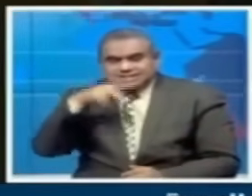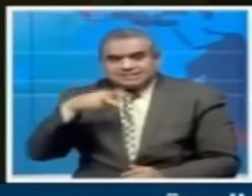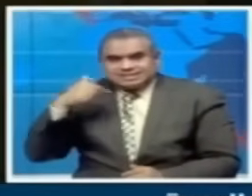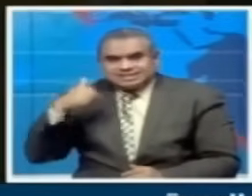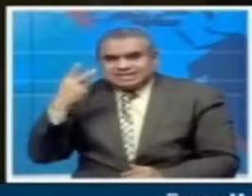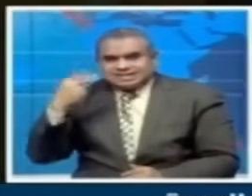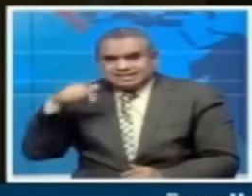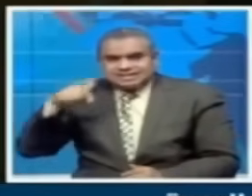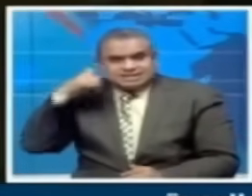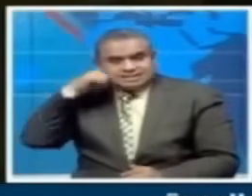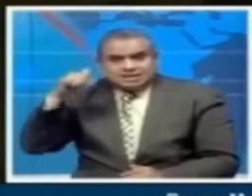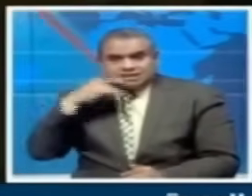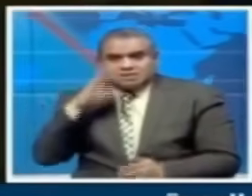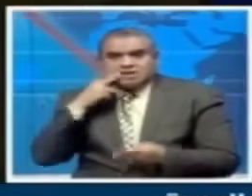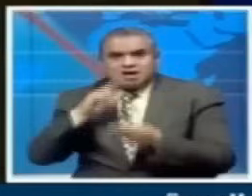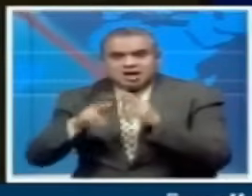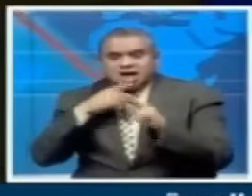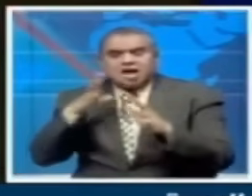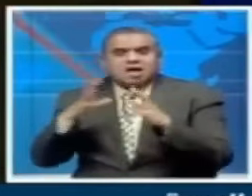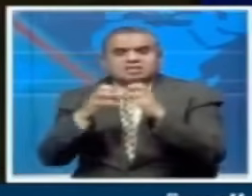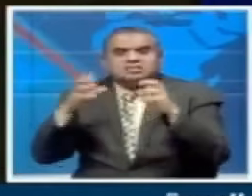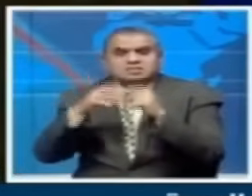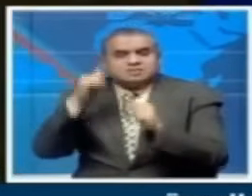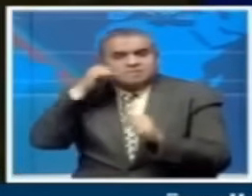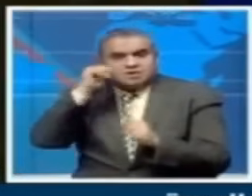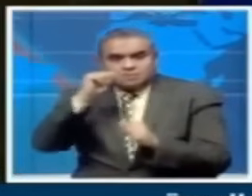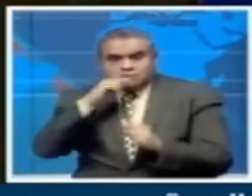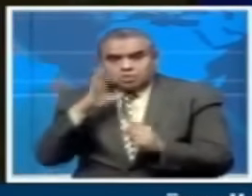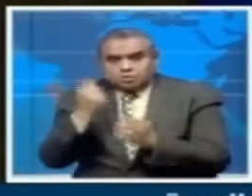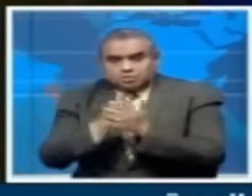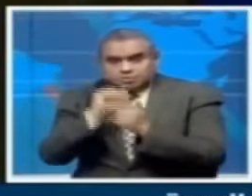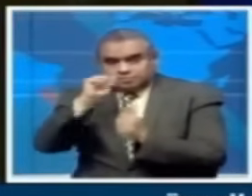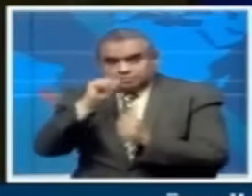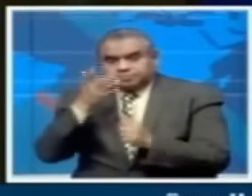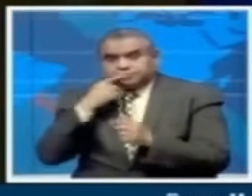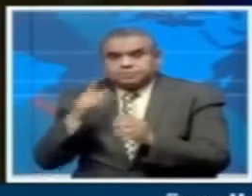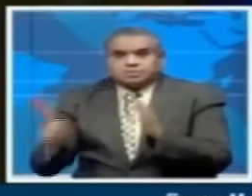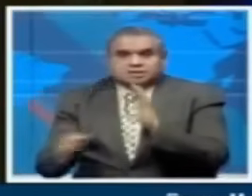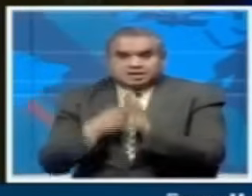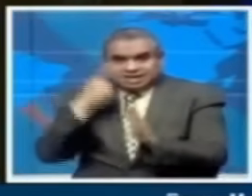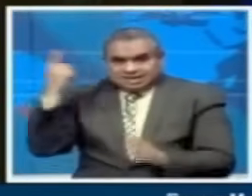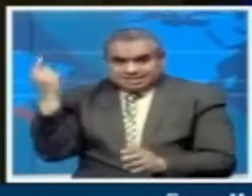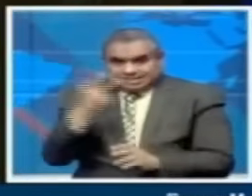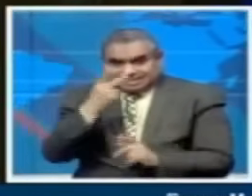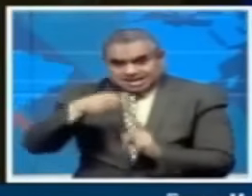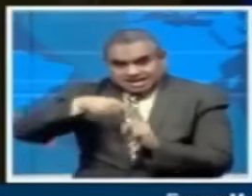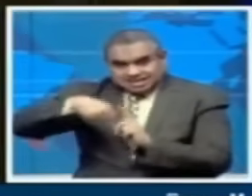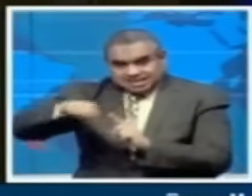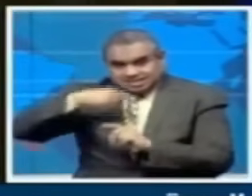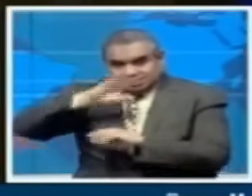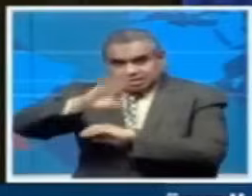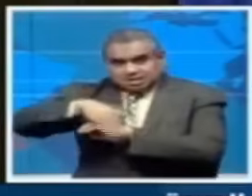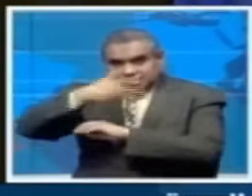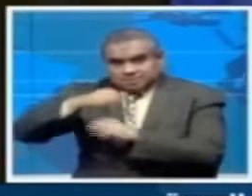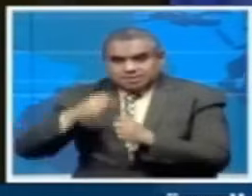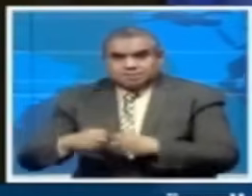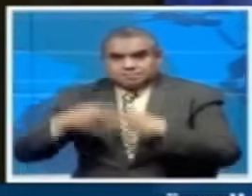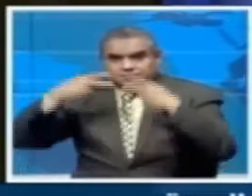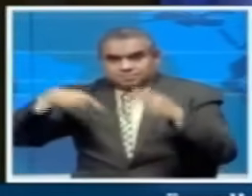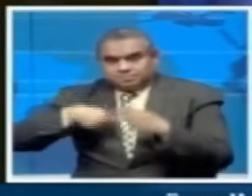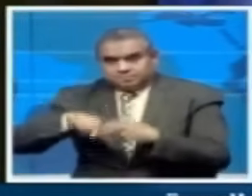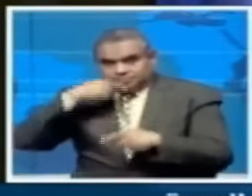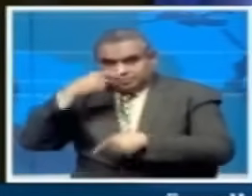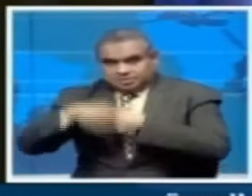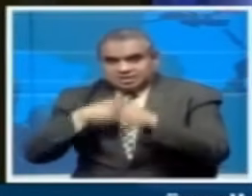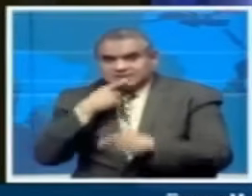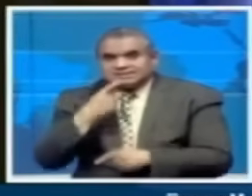166682 للإجابة على استفسارات المواطنين. بينما تستهدف المرحلة الثانية للخطة المزمع الانتهاء منها في غضون